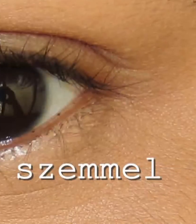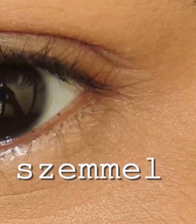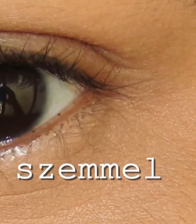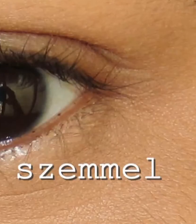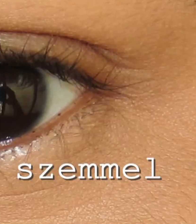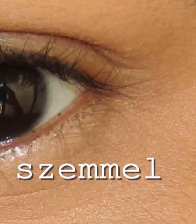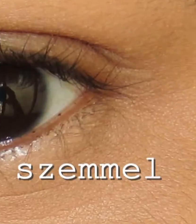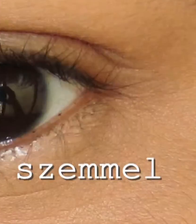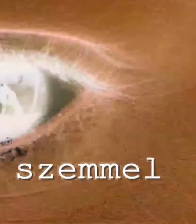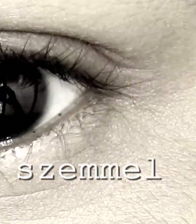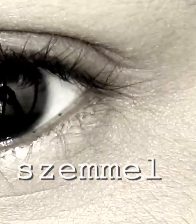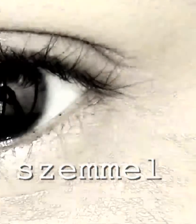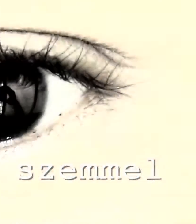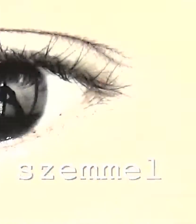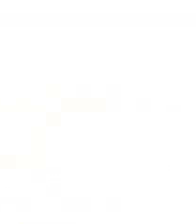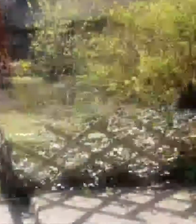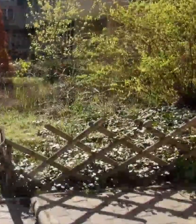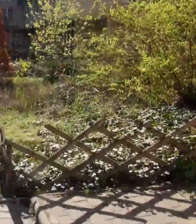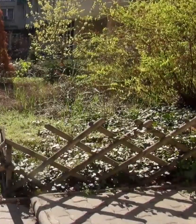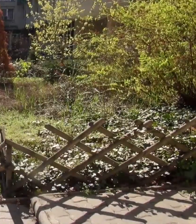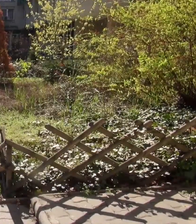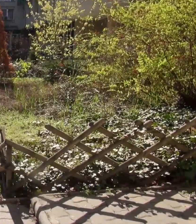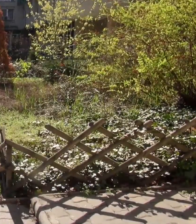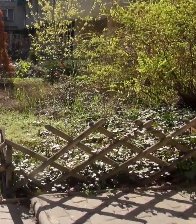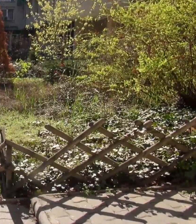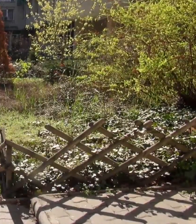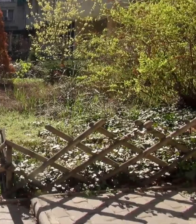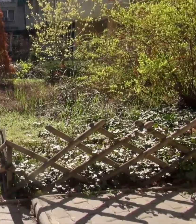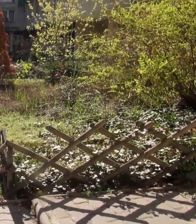Tervetuloa kotiin. Hauska tavata. Moi.